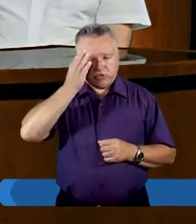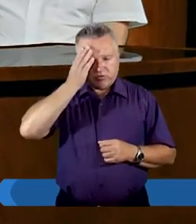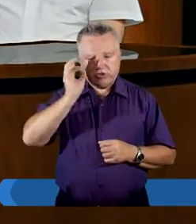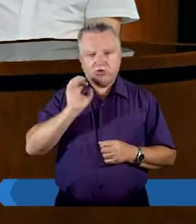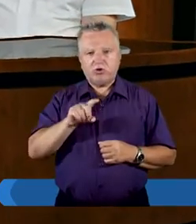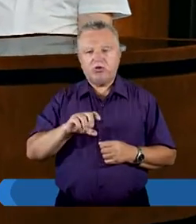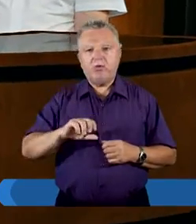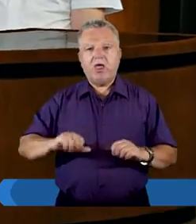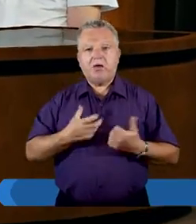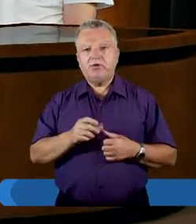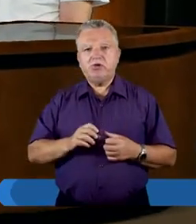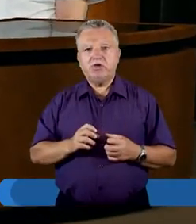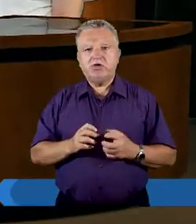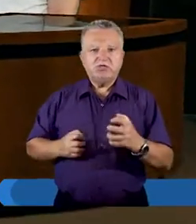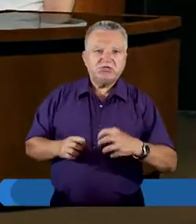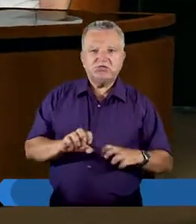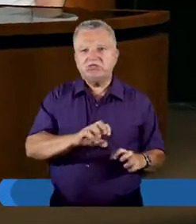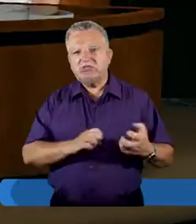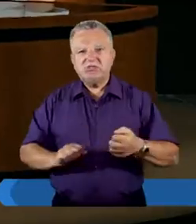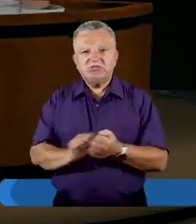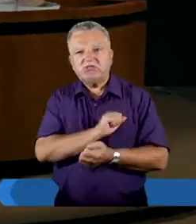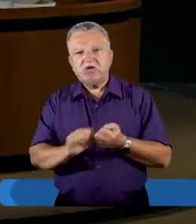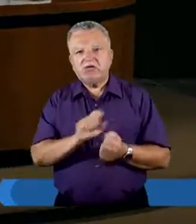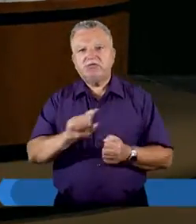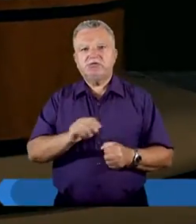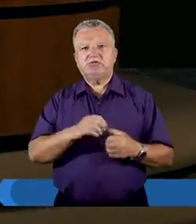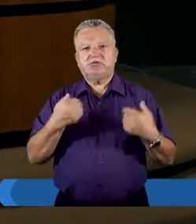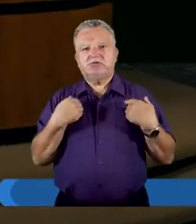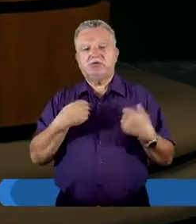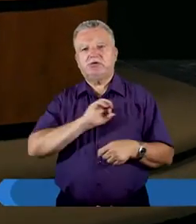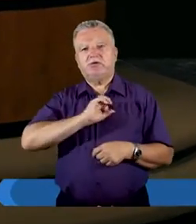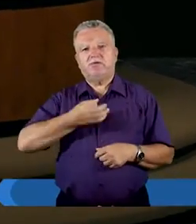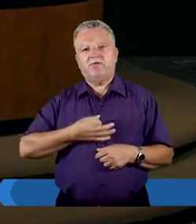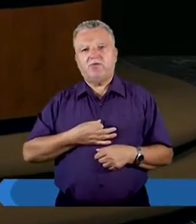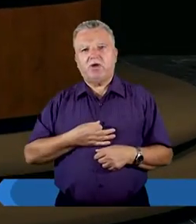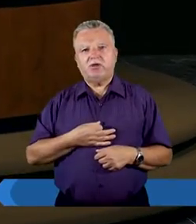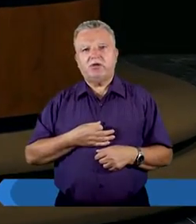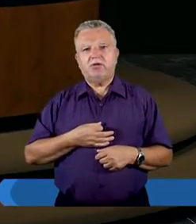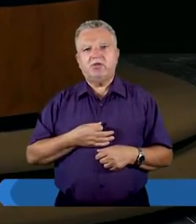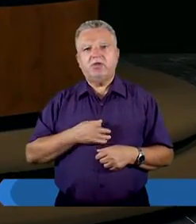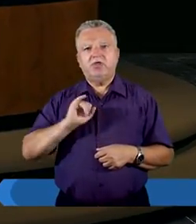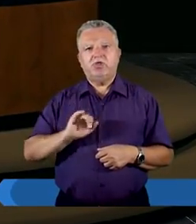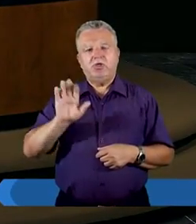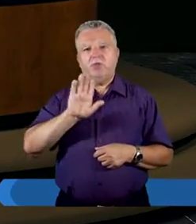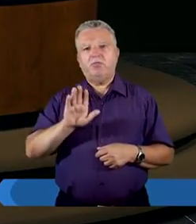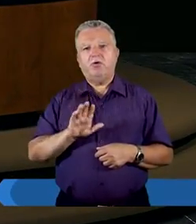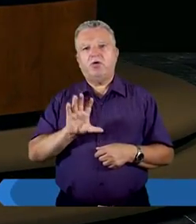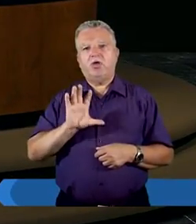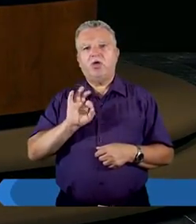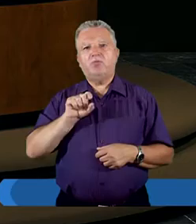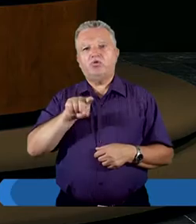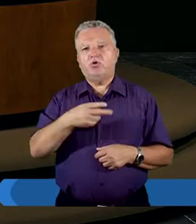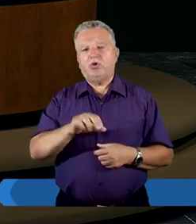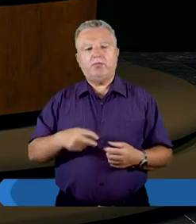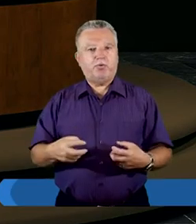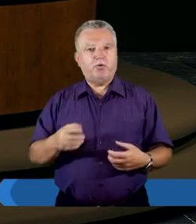to, żeby nie szarpać się z życiem własnym, albo żeby też się to nie przerodziło w takie szarpanie się z Panem Bogiem. Bo to wcale nie